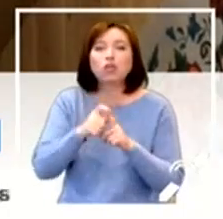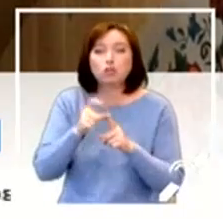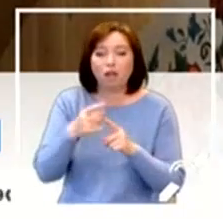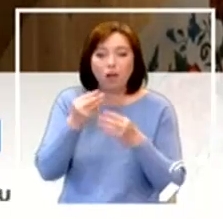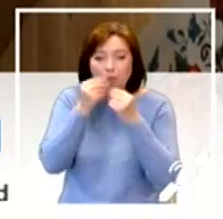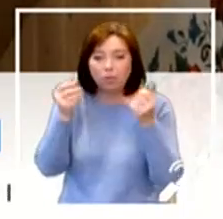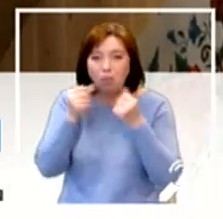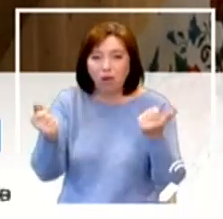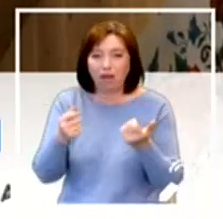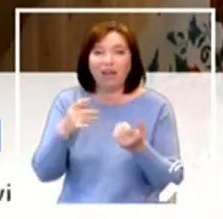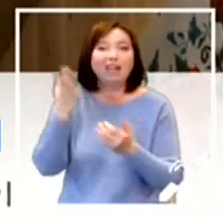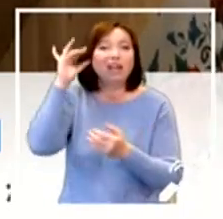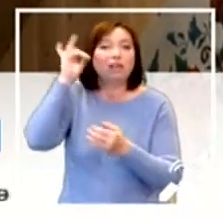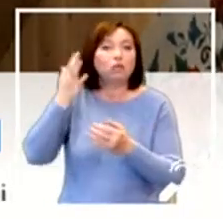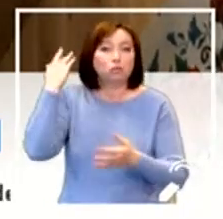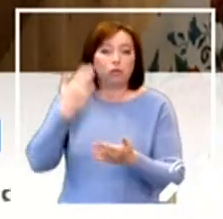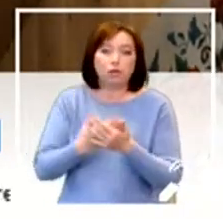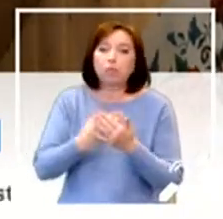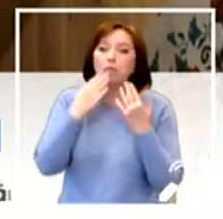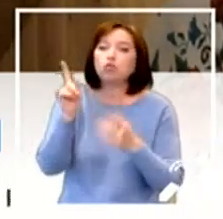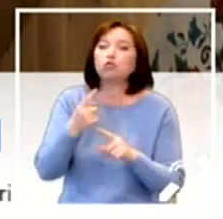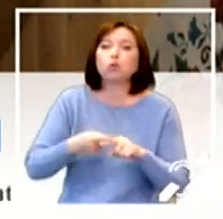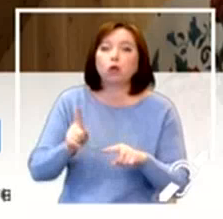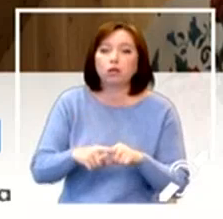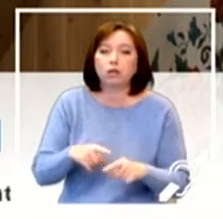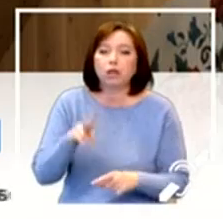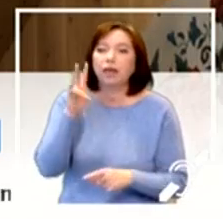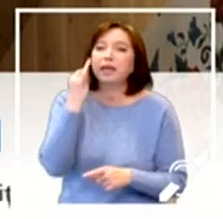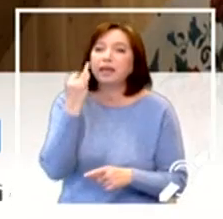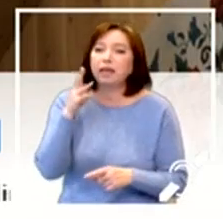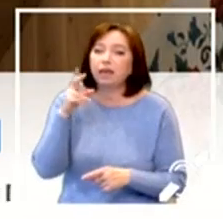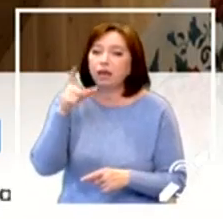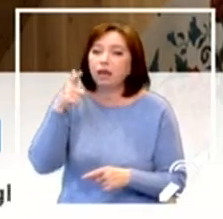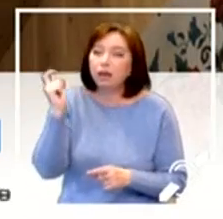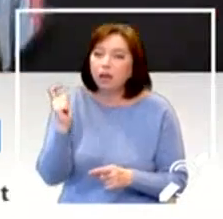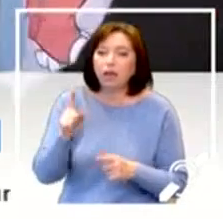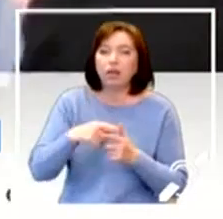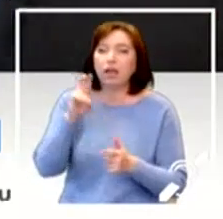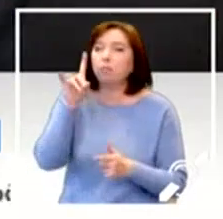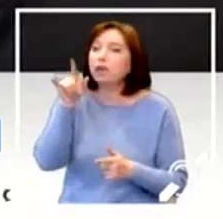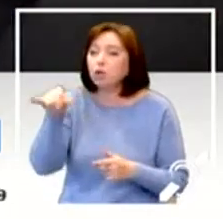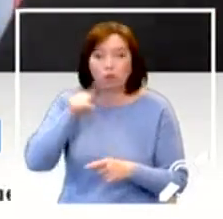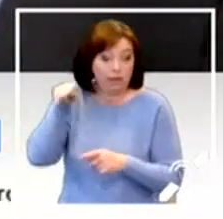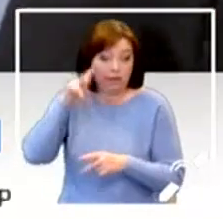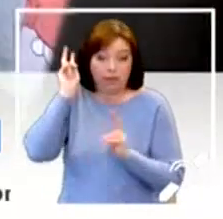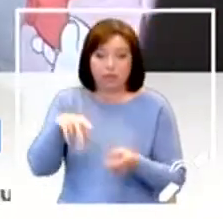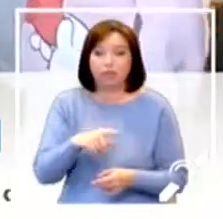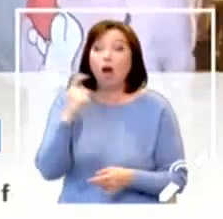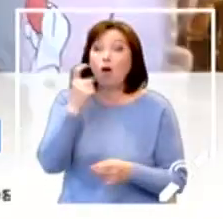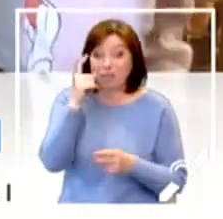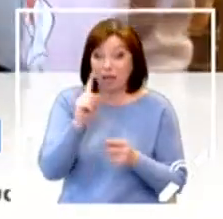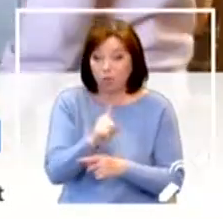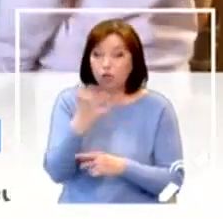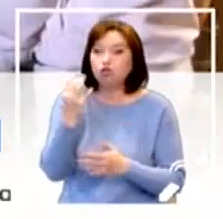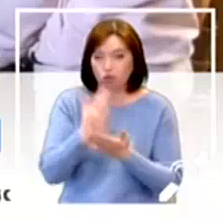și multe cuvinte. Iată, să întrebăm acum ce înseamnă chingă sau ce înseamnă brâu. Proprietara muzeului mai are un